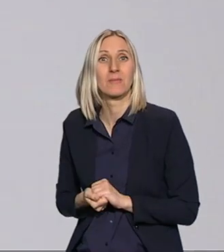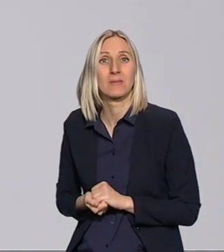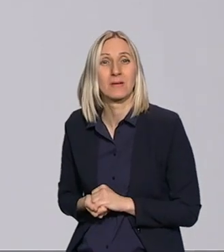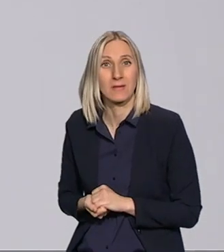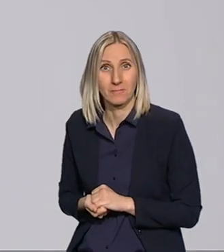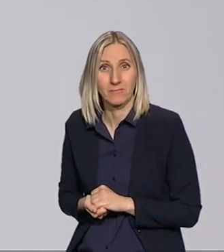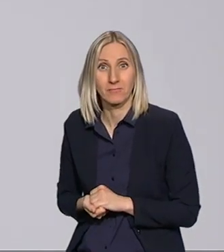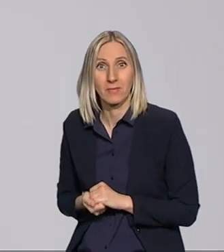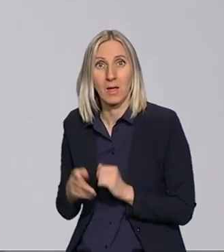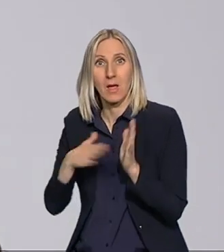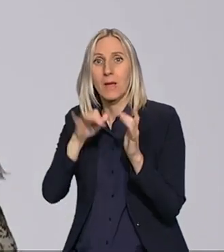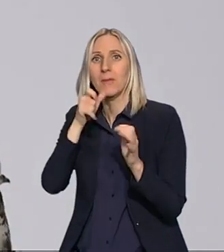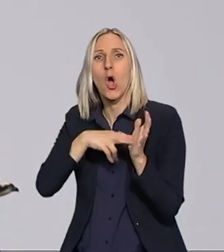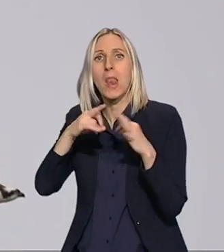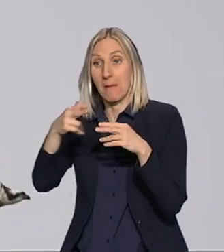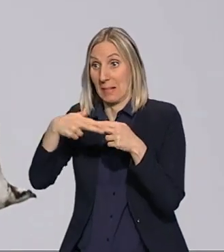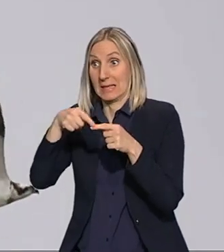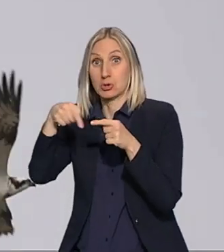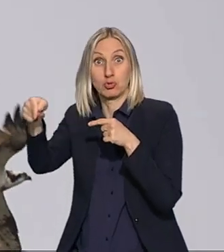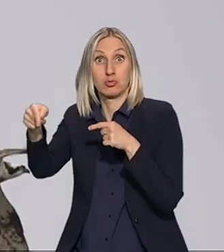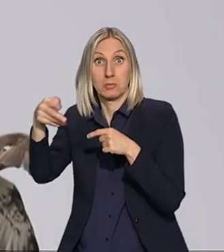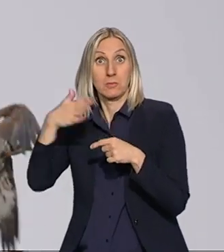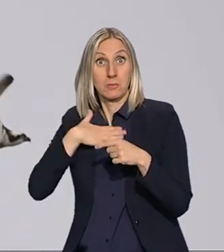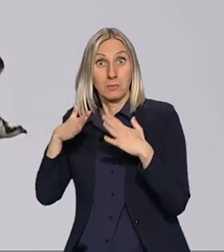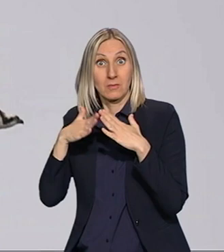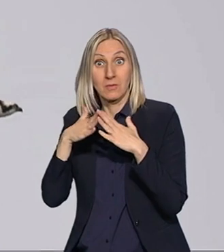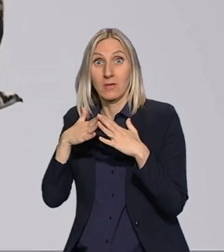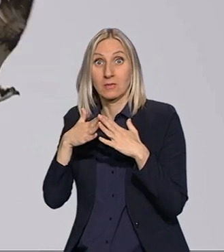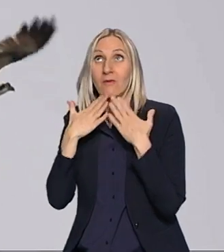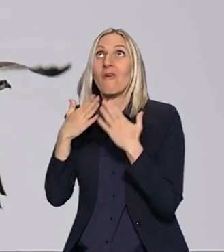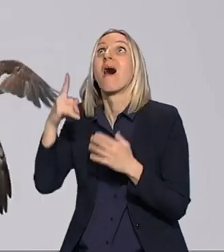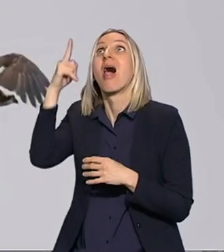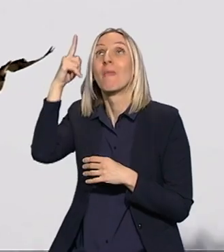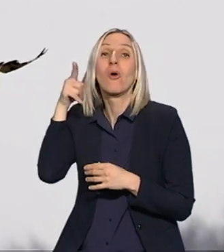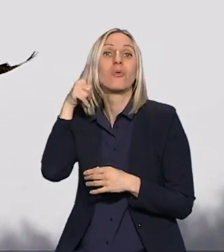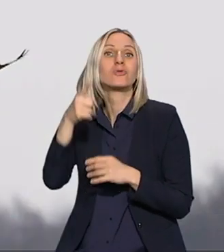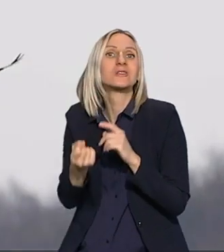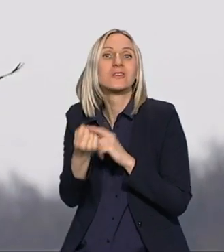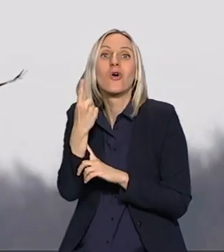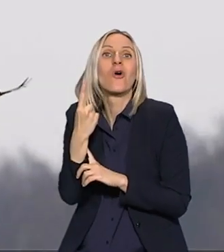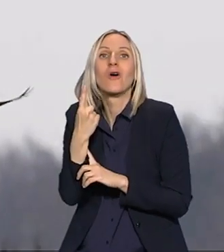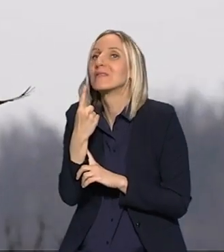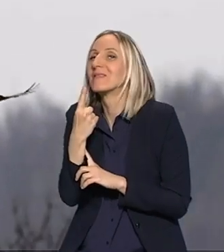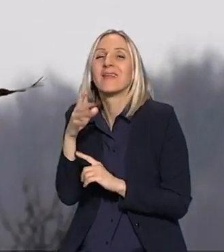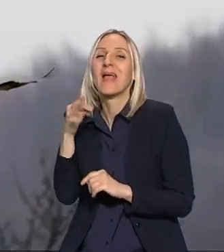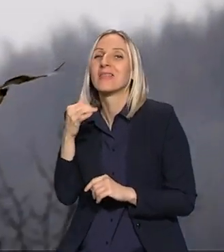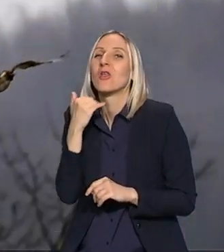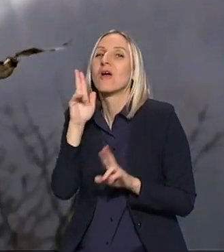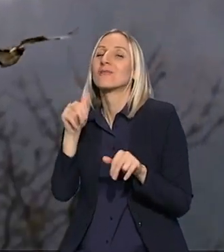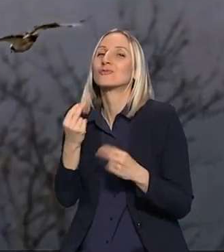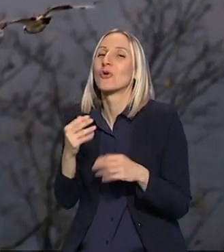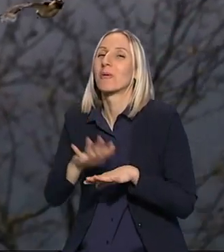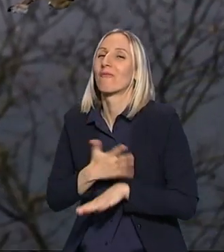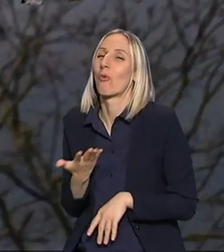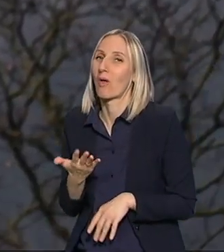Gnjilane, blizu tu kod nas. I hvala Bogu, ali to se radi samo kad imaš dobru volju. Mislim, da treba